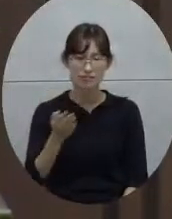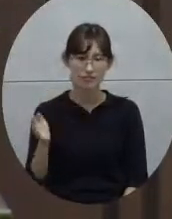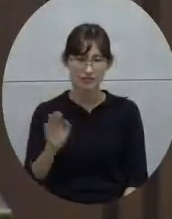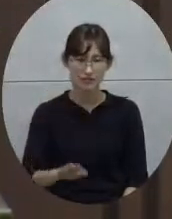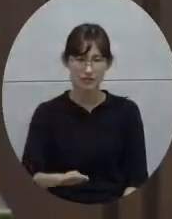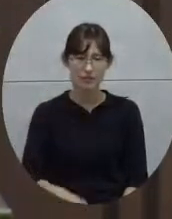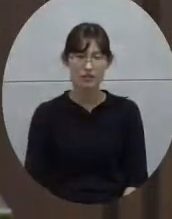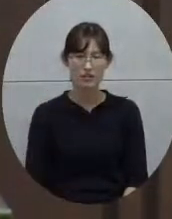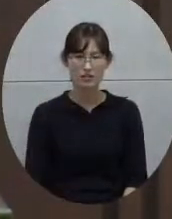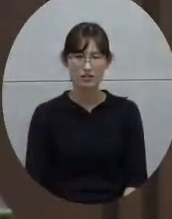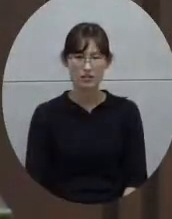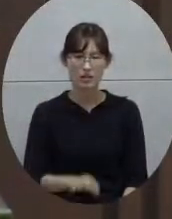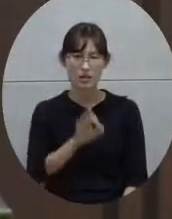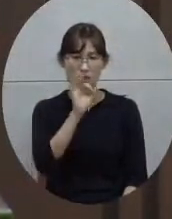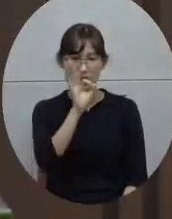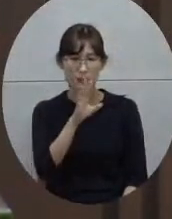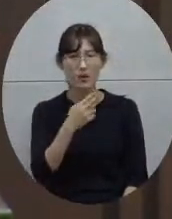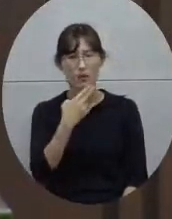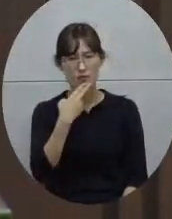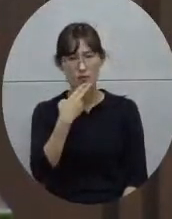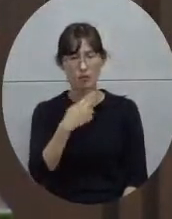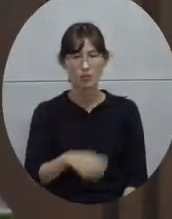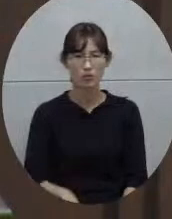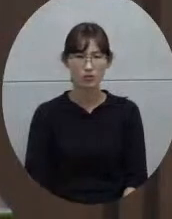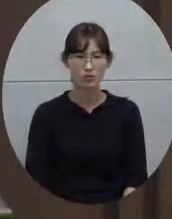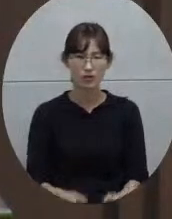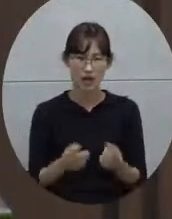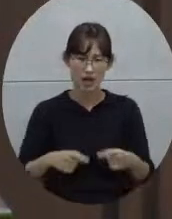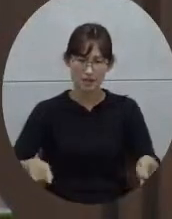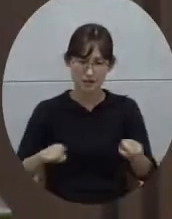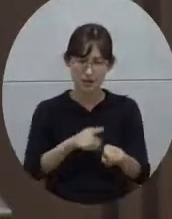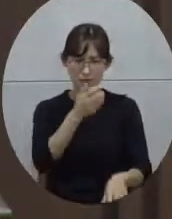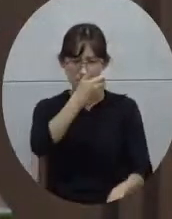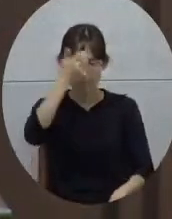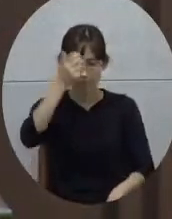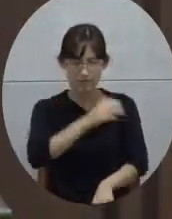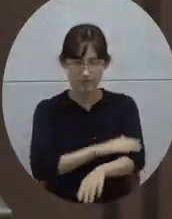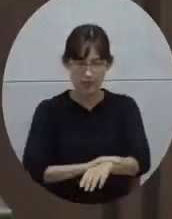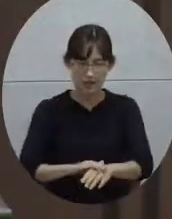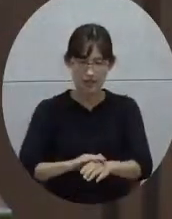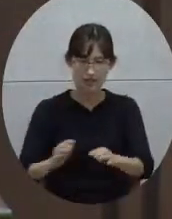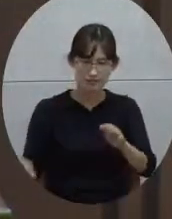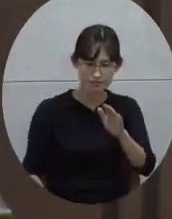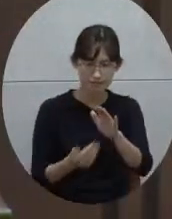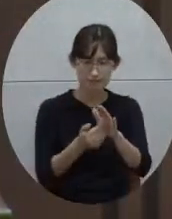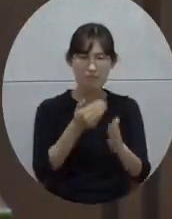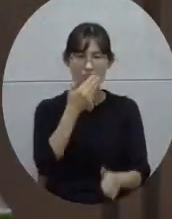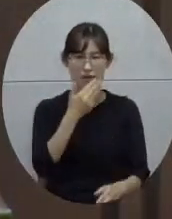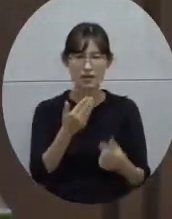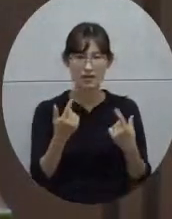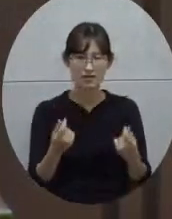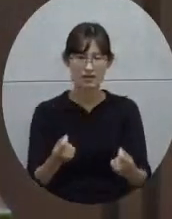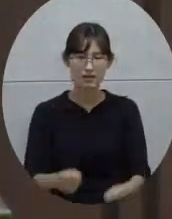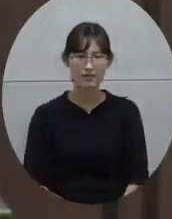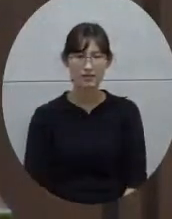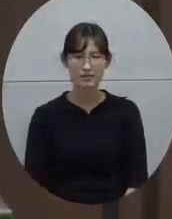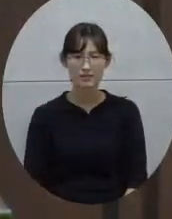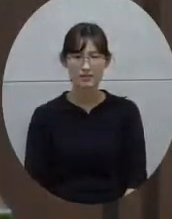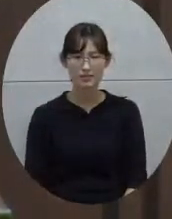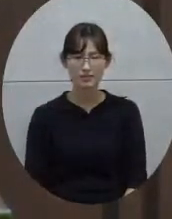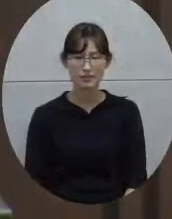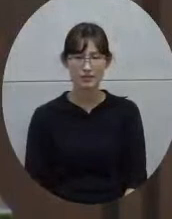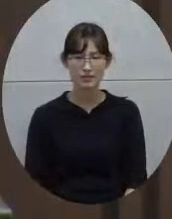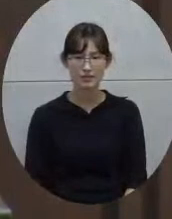하지만 불가능해 보이는 꿈일지라도 함께 꾸면 가능할 수 있습니다. 의회와 우리